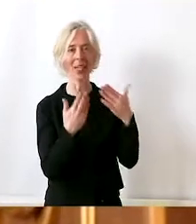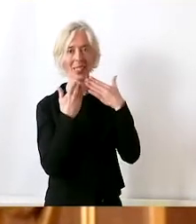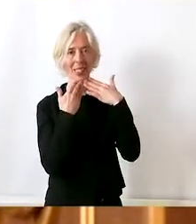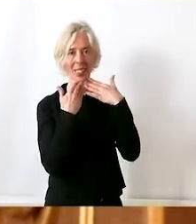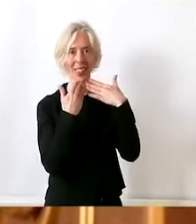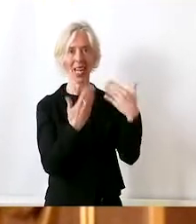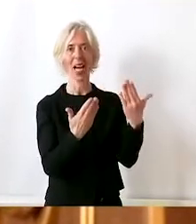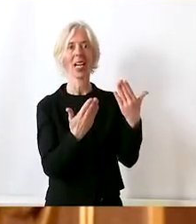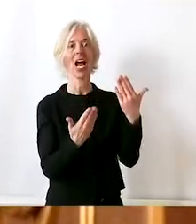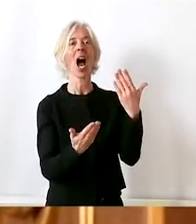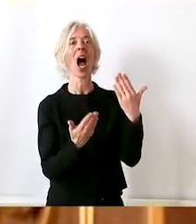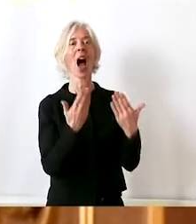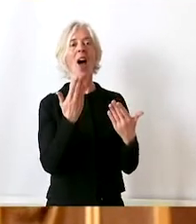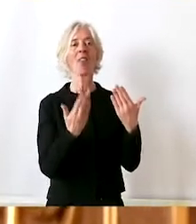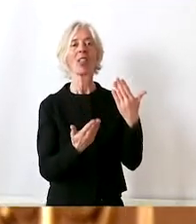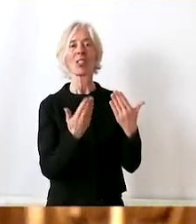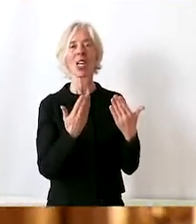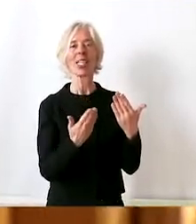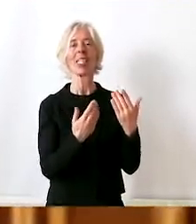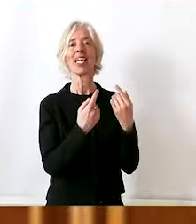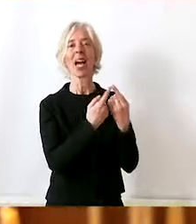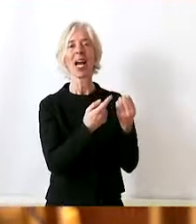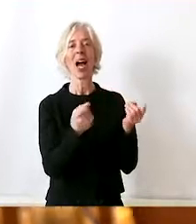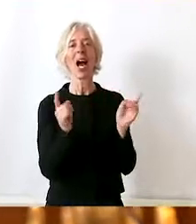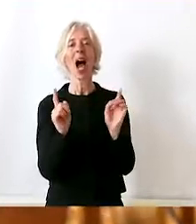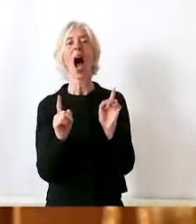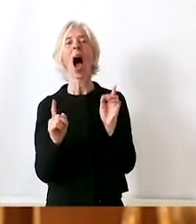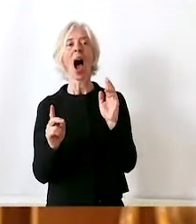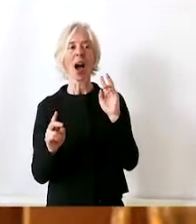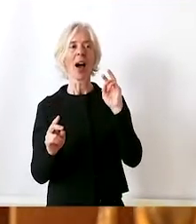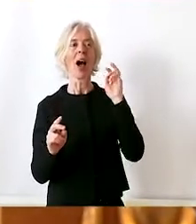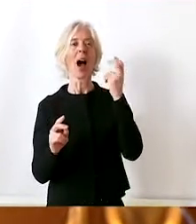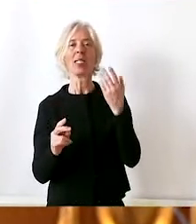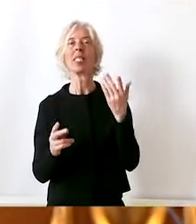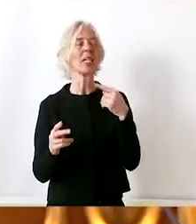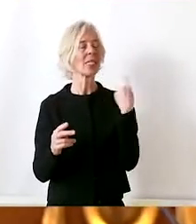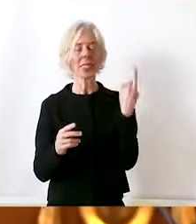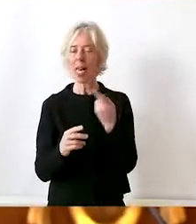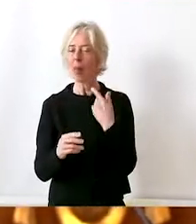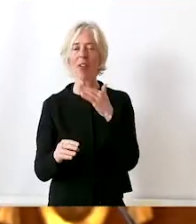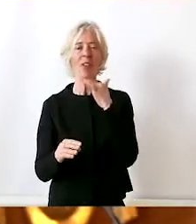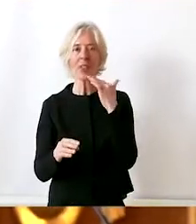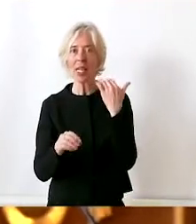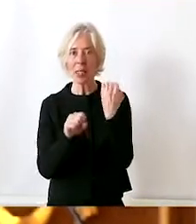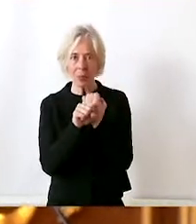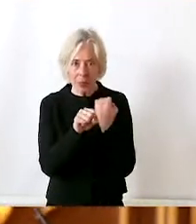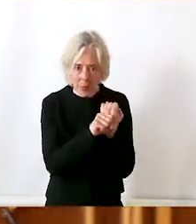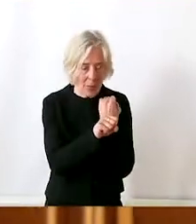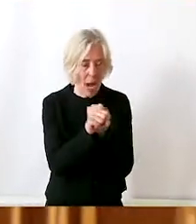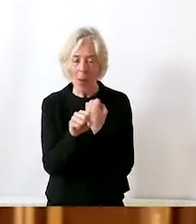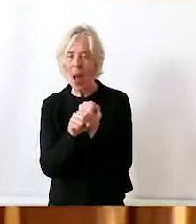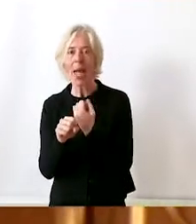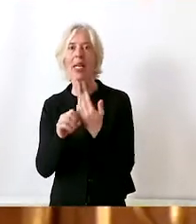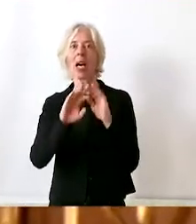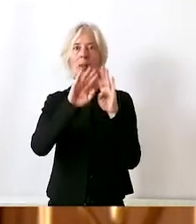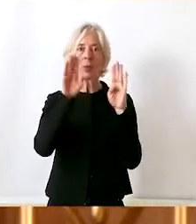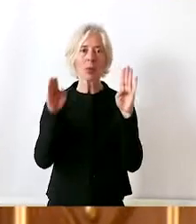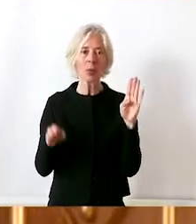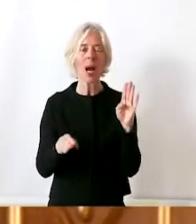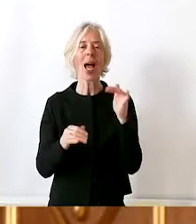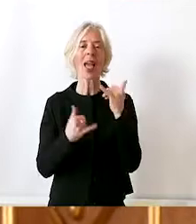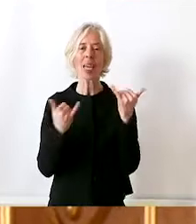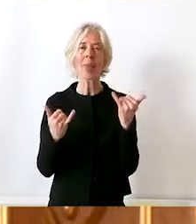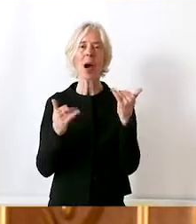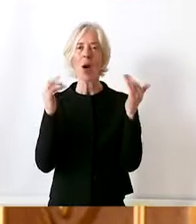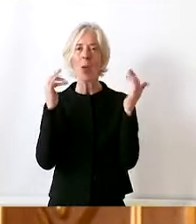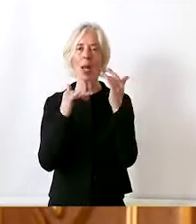Wahrscheinlich haben viele von Ihnen von Herrn Schwendner Mails bekommen am Wochenende, tief in der Nacht oder früh morgens, irgendwo zwischen 5 und 23 Uhr ist man immer gefährdet, auch